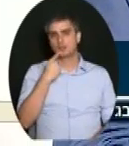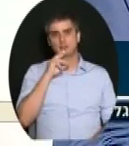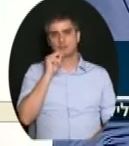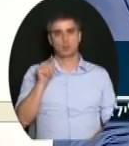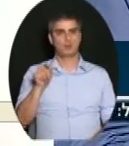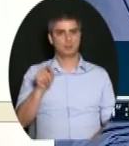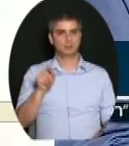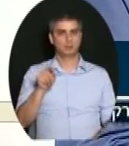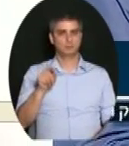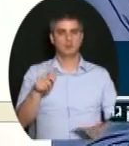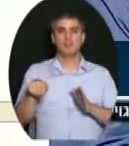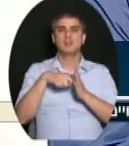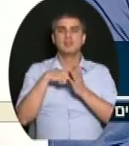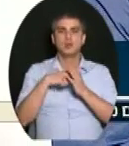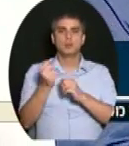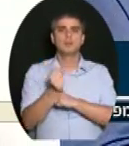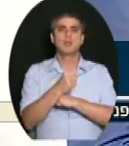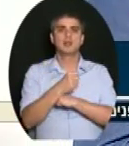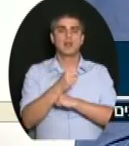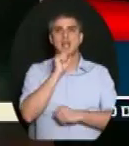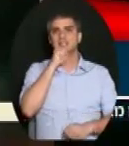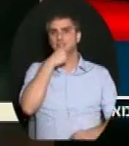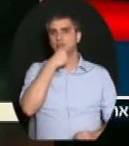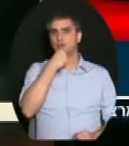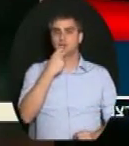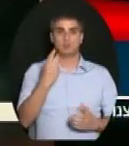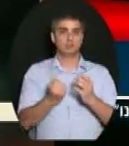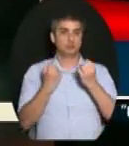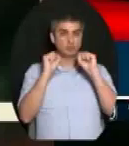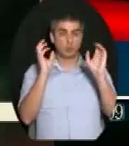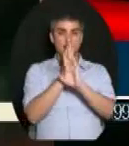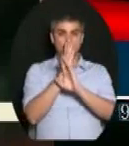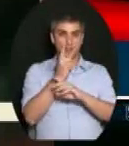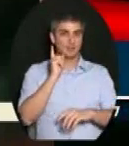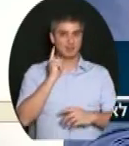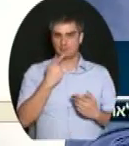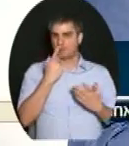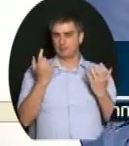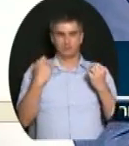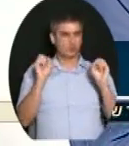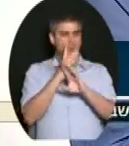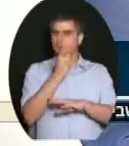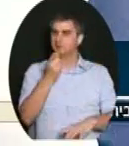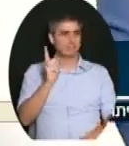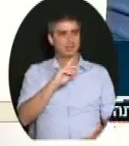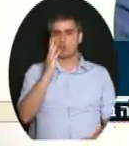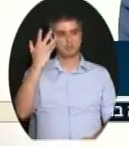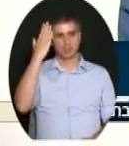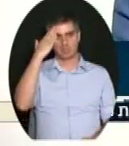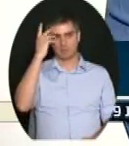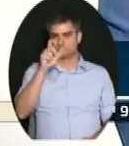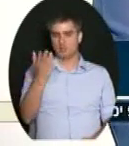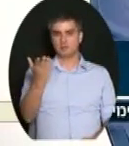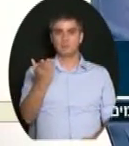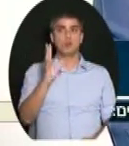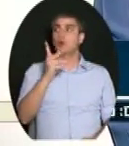הטרמינולוגיה הזאת. תיקון מחדל היסטורי לשחרור מחבלים, לקריאה לשחרור מחבלים, זה או היא הכרה של האיש שעומדים או לא. או